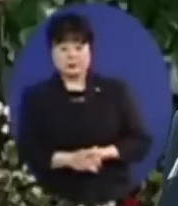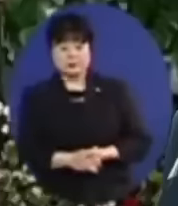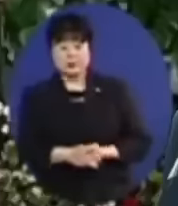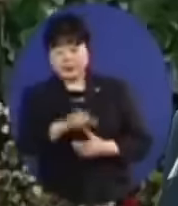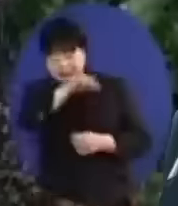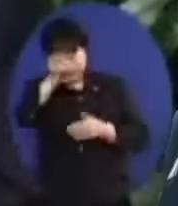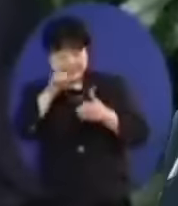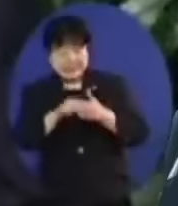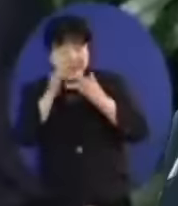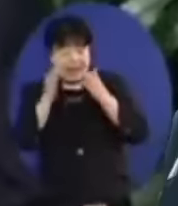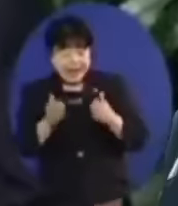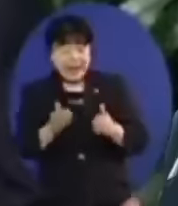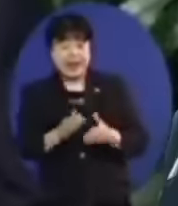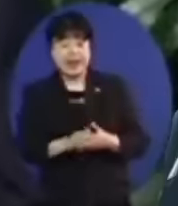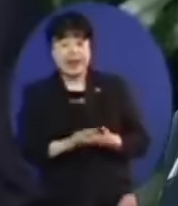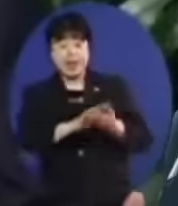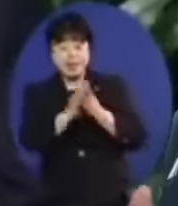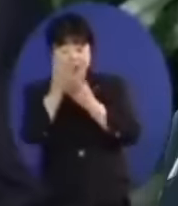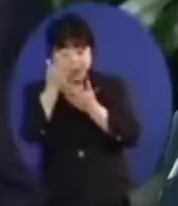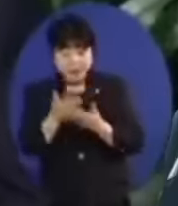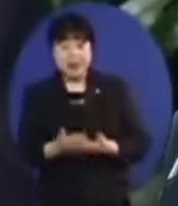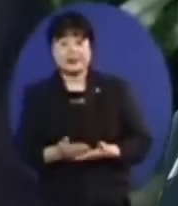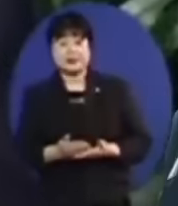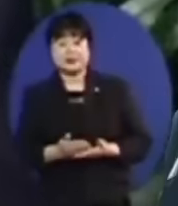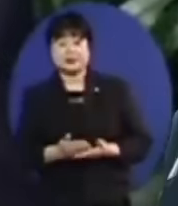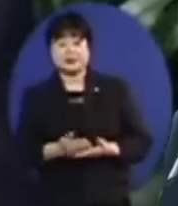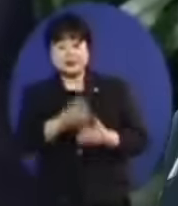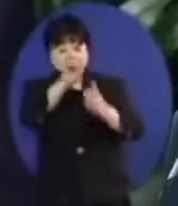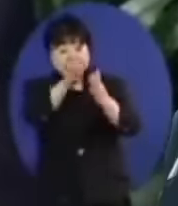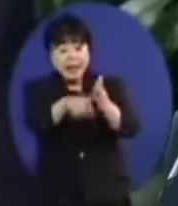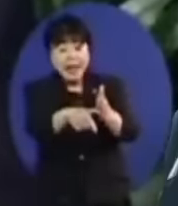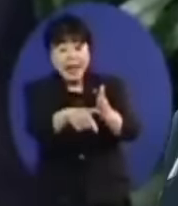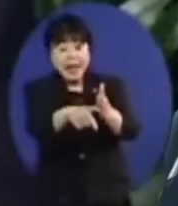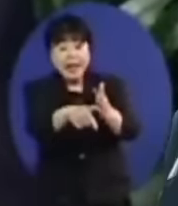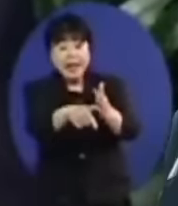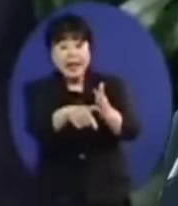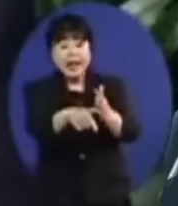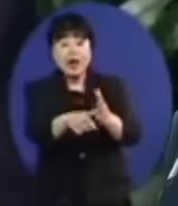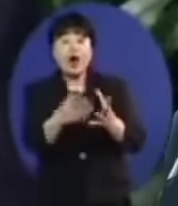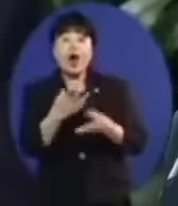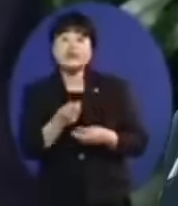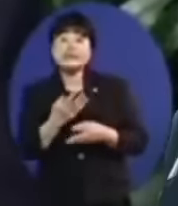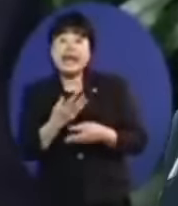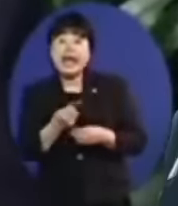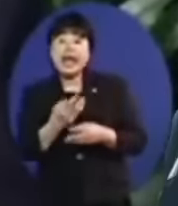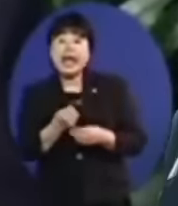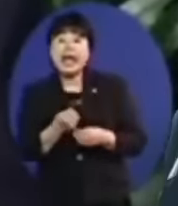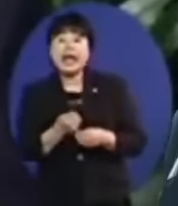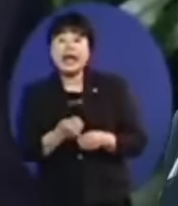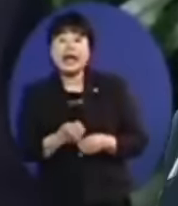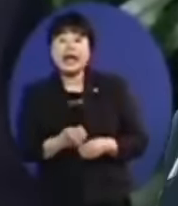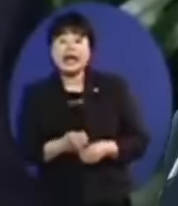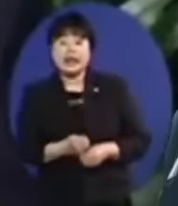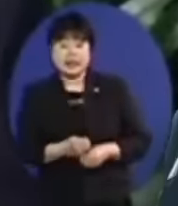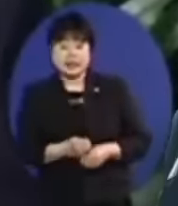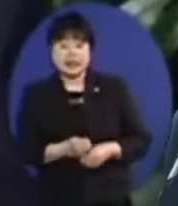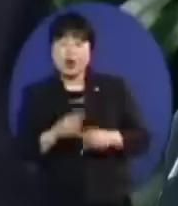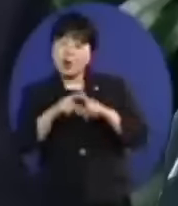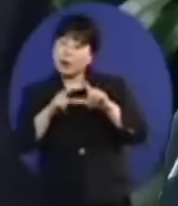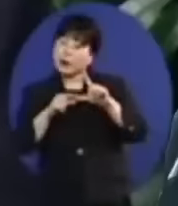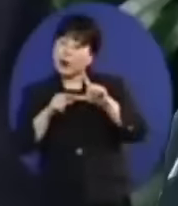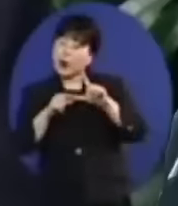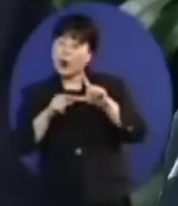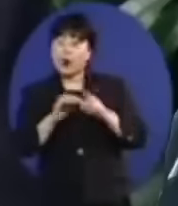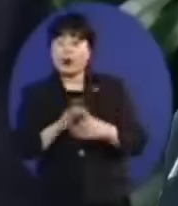일생에 큰 변화받는 시점이 언제냐? 다 그렇지 않지만